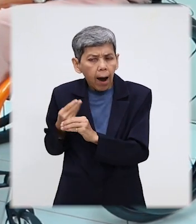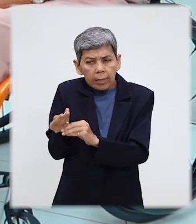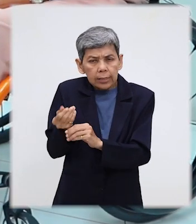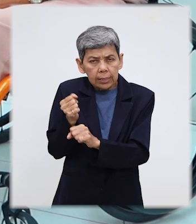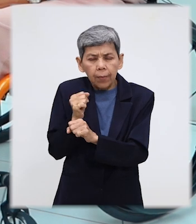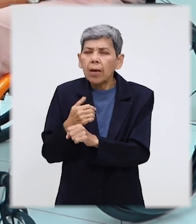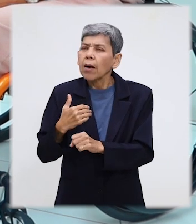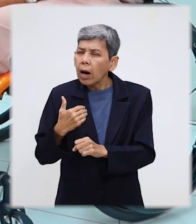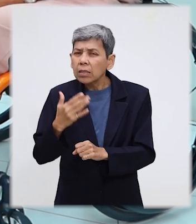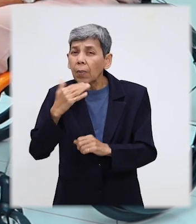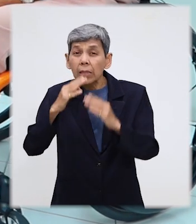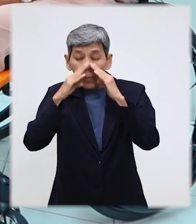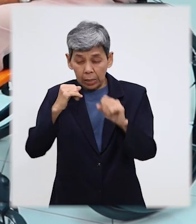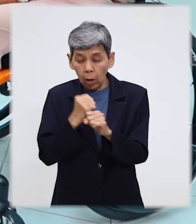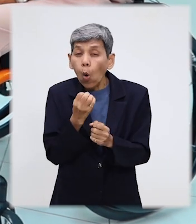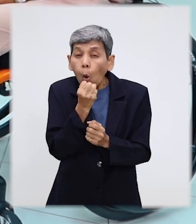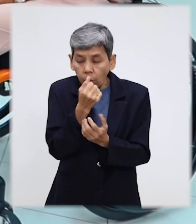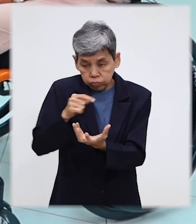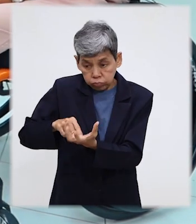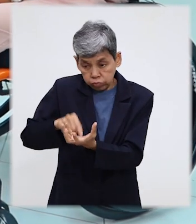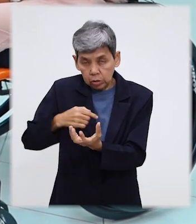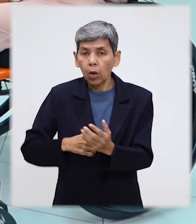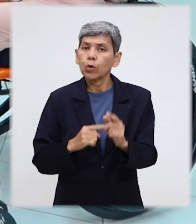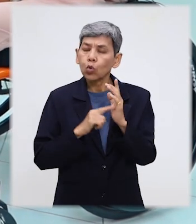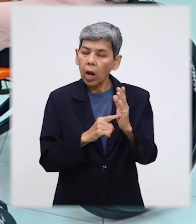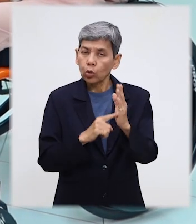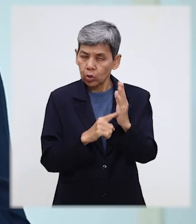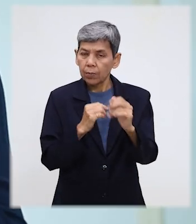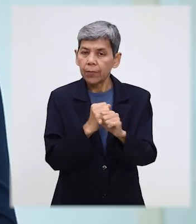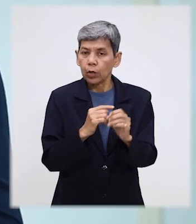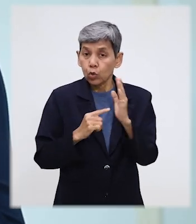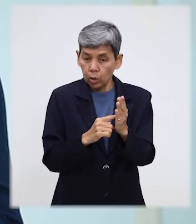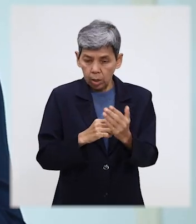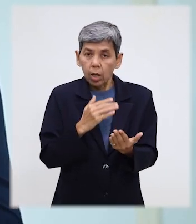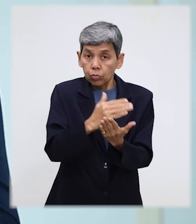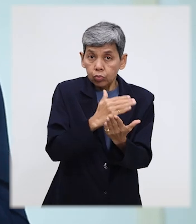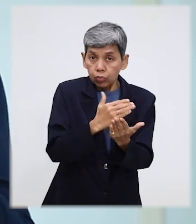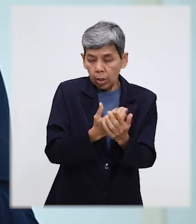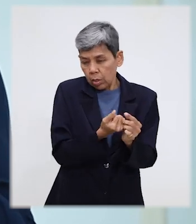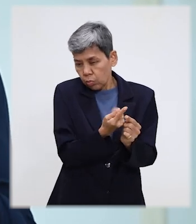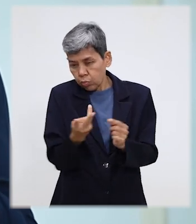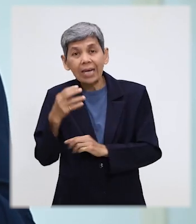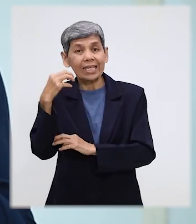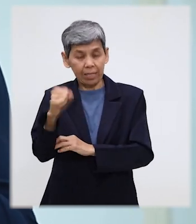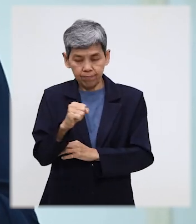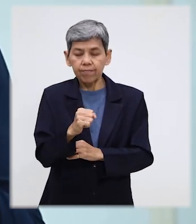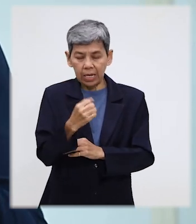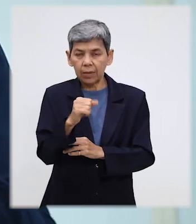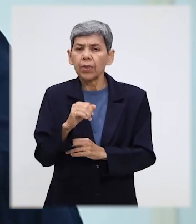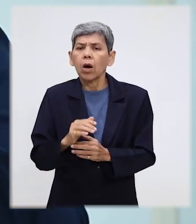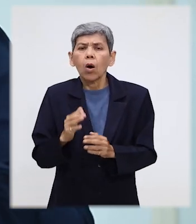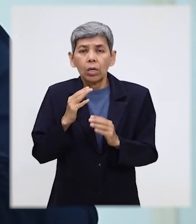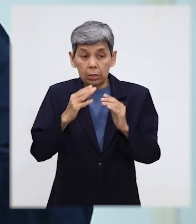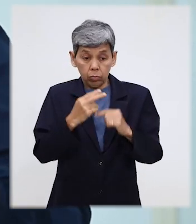งเนื่องจากว่าบางครั้งในการทำทดสอบอะค่ะมันจะต้องมีตัวอย่างอ้างอิงบนตัวอย่างอ้างอิงบนฐานเนี่ยมันจะมี10กว่าตัวอย่างเลย